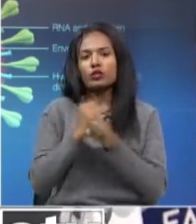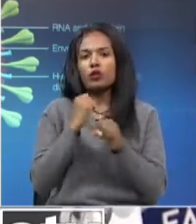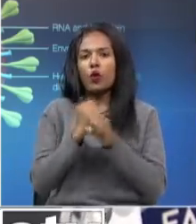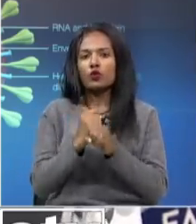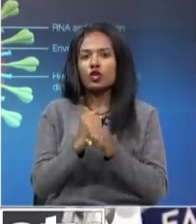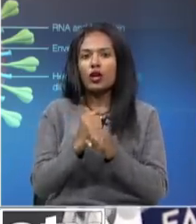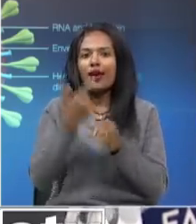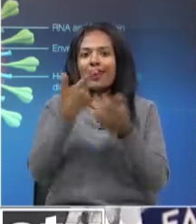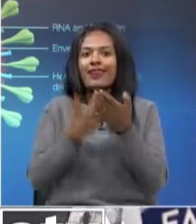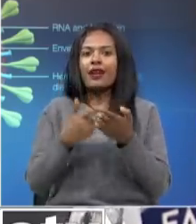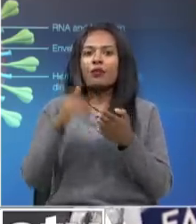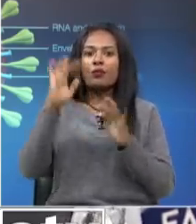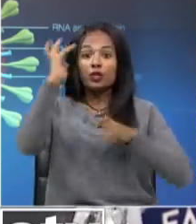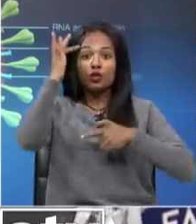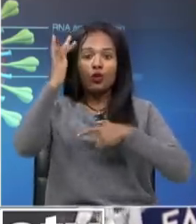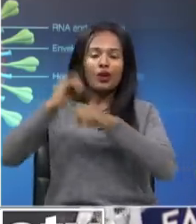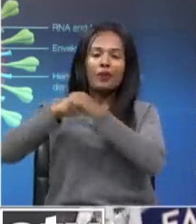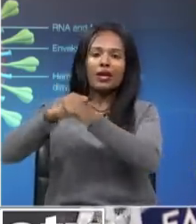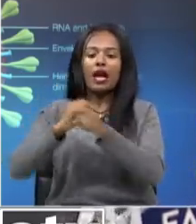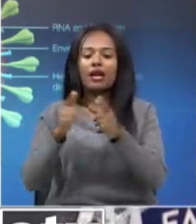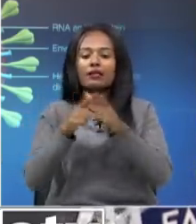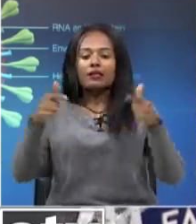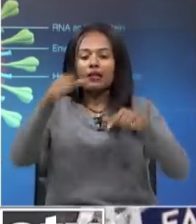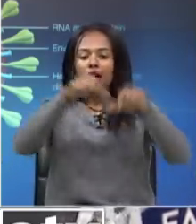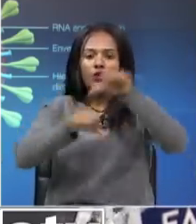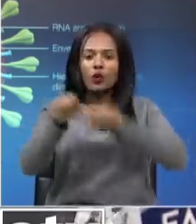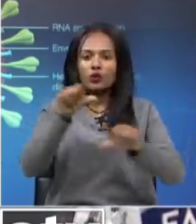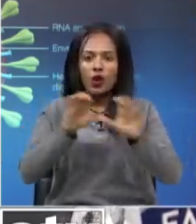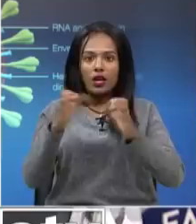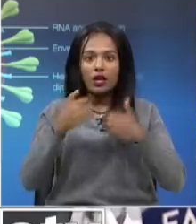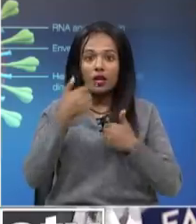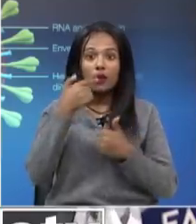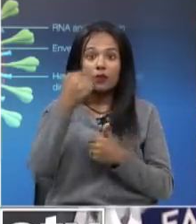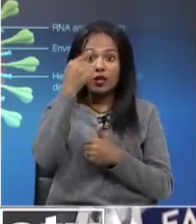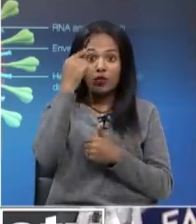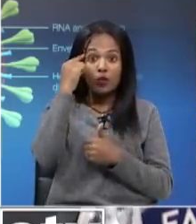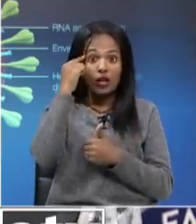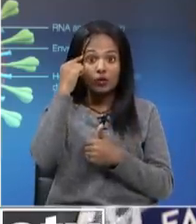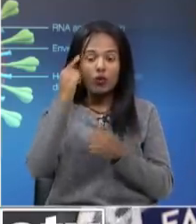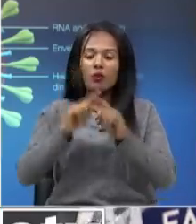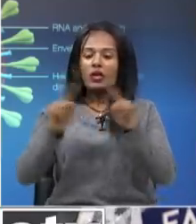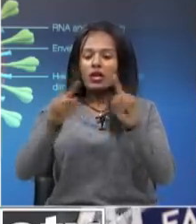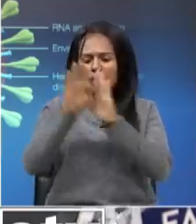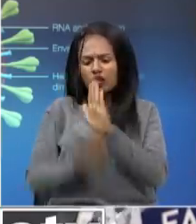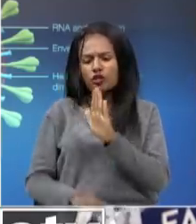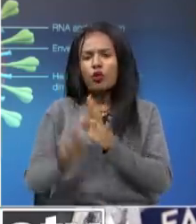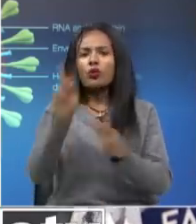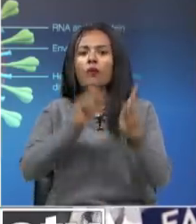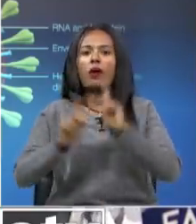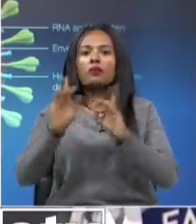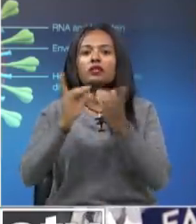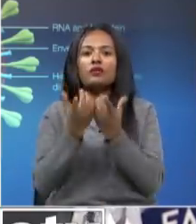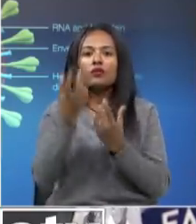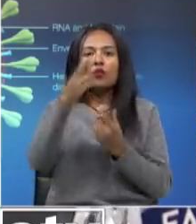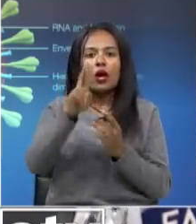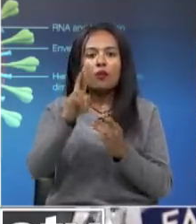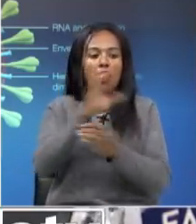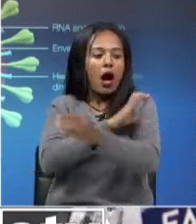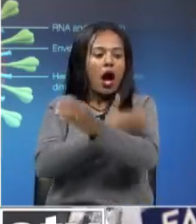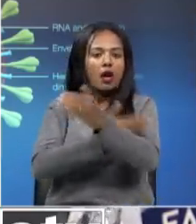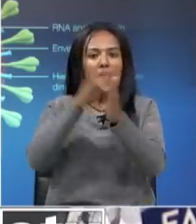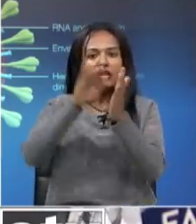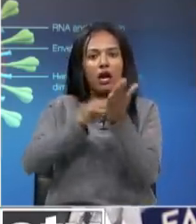ይሄንን በተለይ በሽታውን ለመከላከል ትልቅ አስተዋጽኦ ያደርግልናል ብለን ነው የምናስበው። በተለይ ደግሞ የታችኛውን የማህበረሰብ ክፍል ወይም ደግሞ አቅመ ደካማ